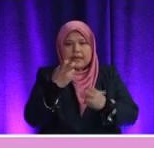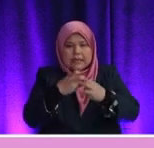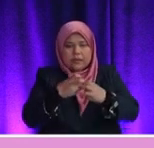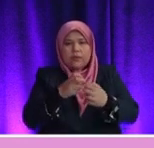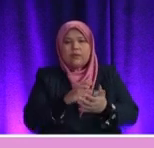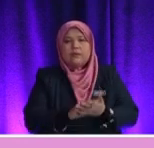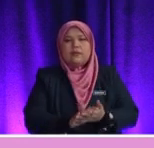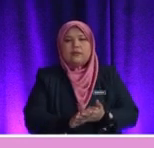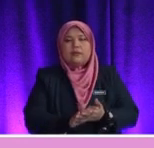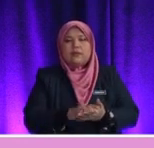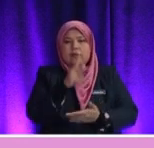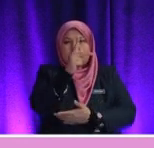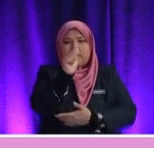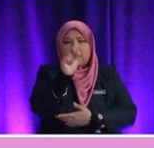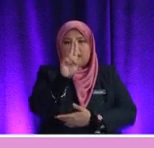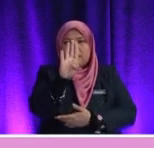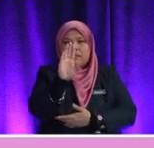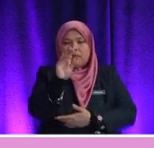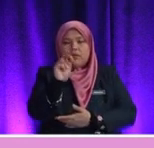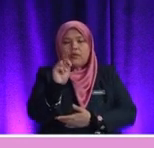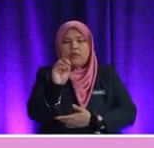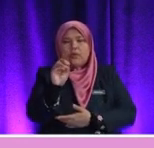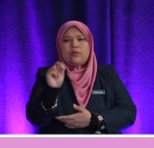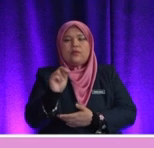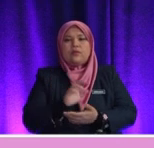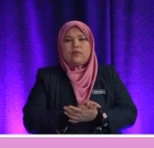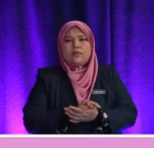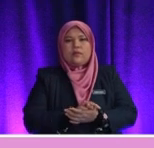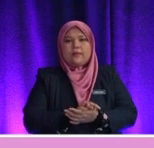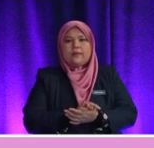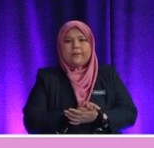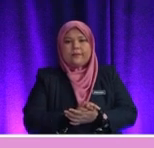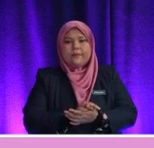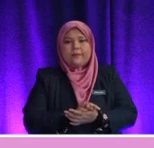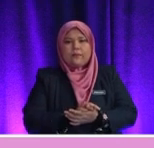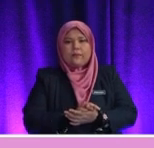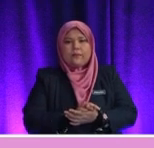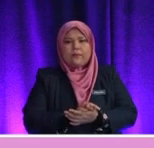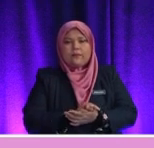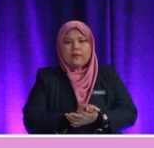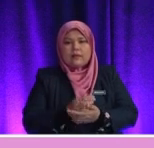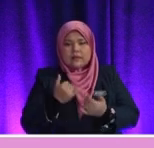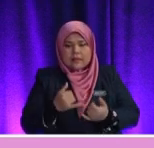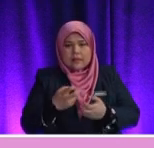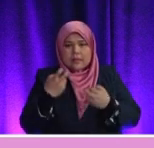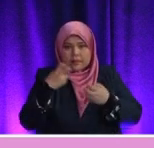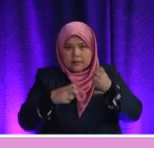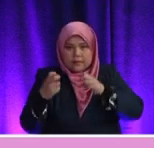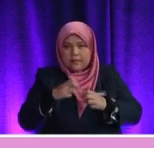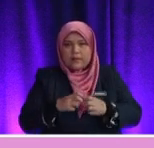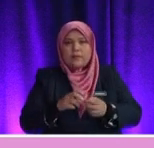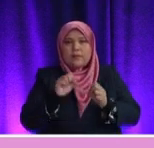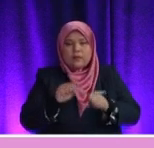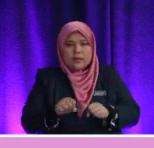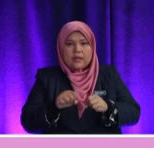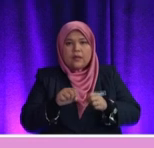kabel oke oke berikan penekanan kepada dapatkan eksperimen yaitu kita tengok kepada pembeli ubah bergerak balas